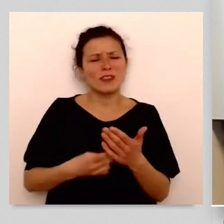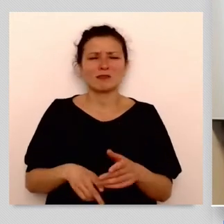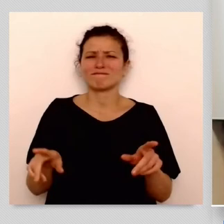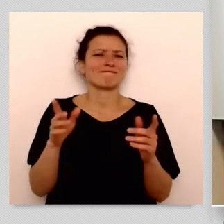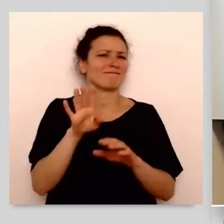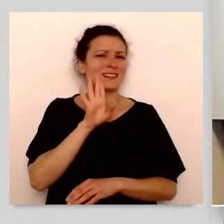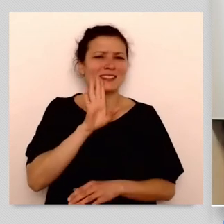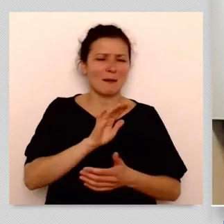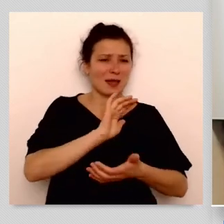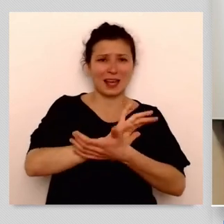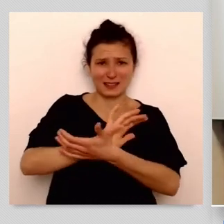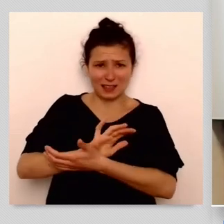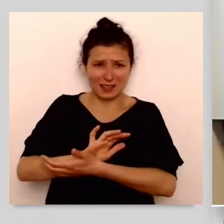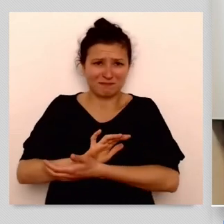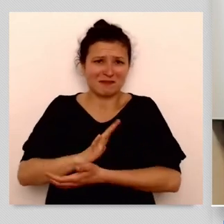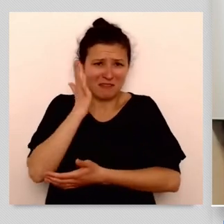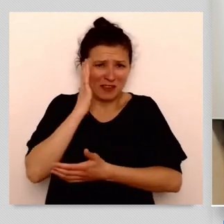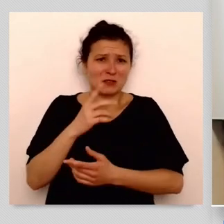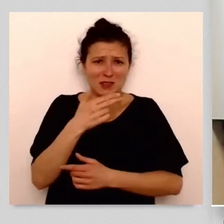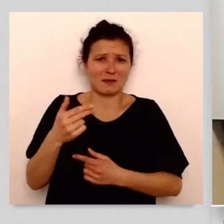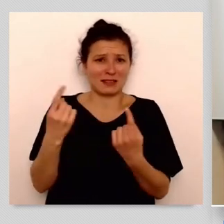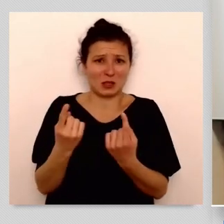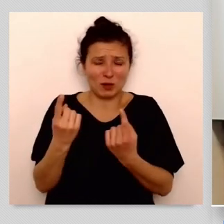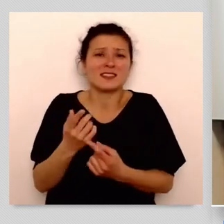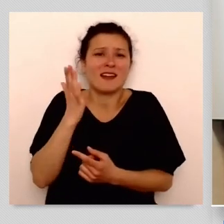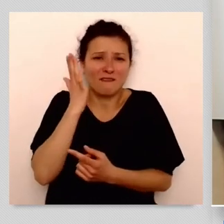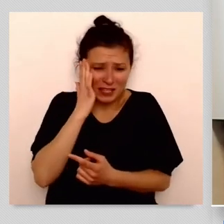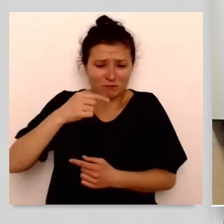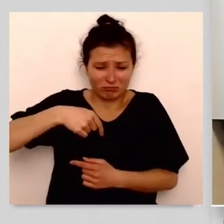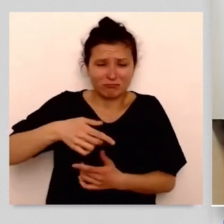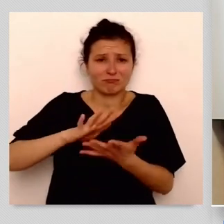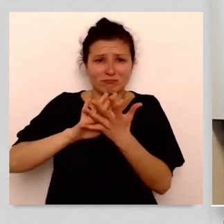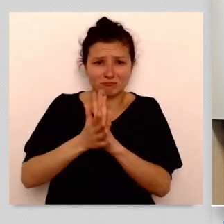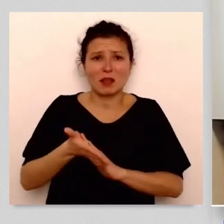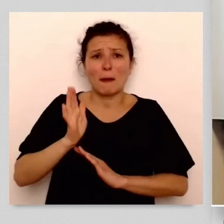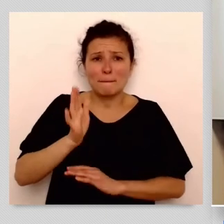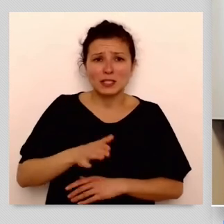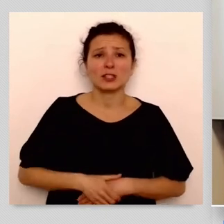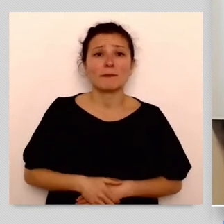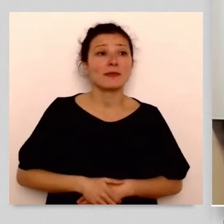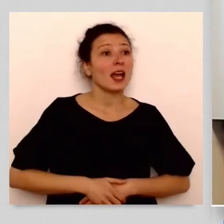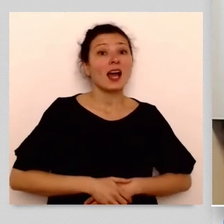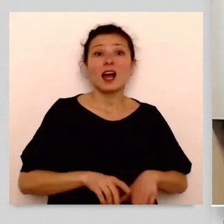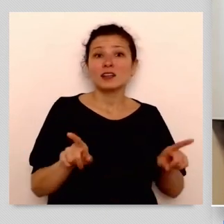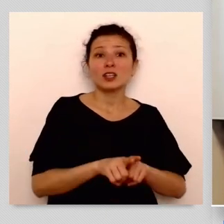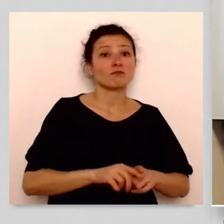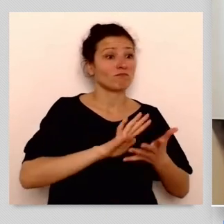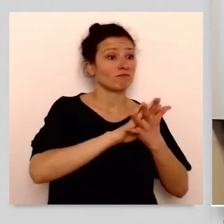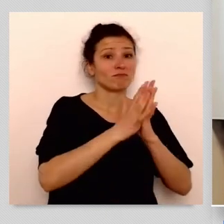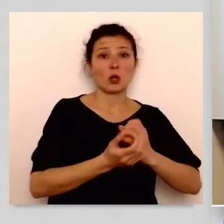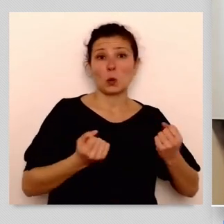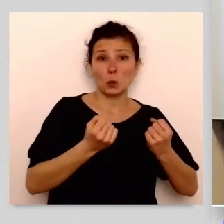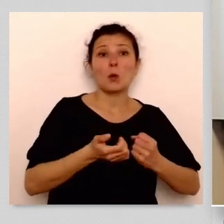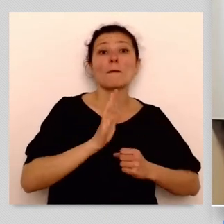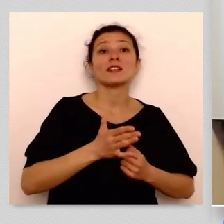tego, co żyje się na świecie, mają świadomość zmian, o tyle te wielkie zmiany zajdą w rolnictwie. To